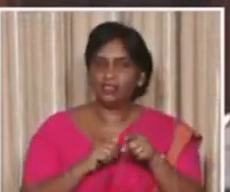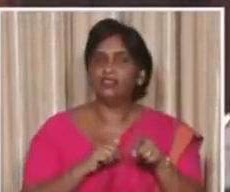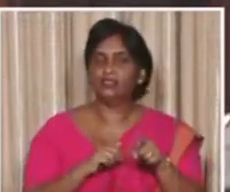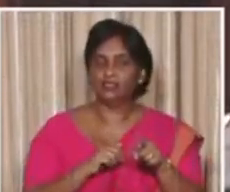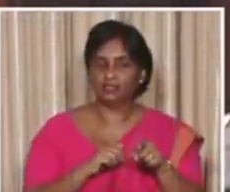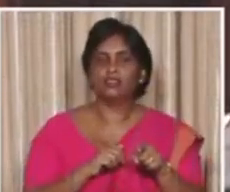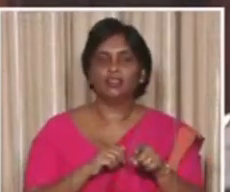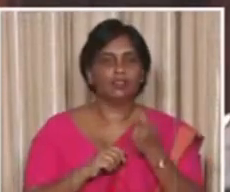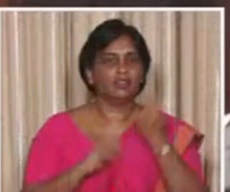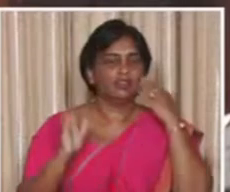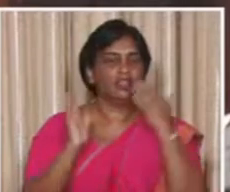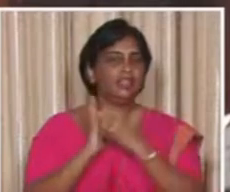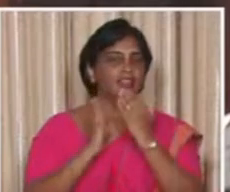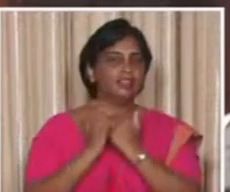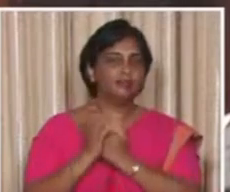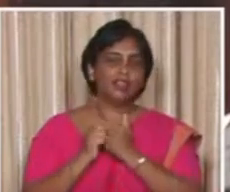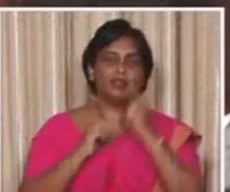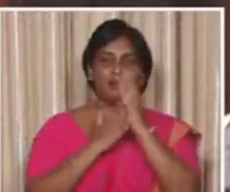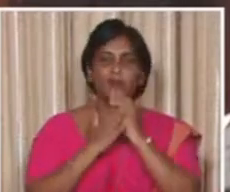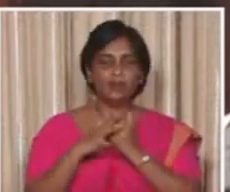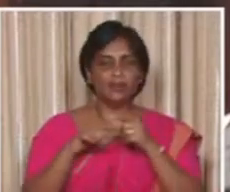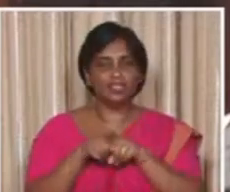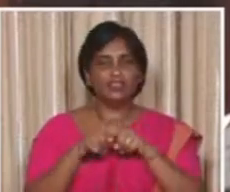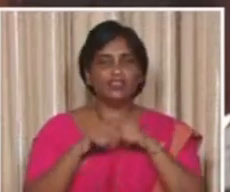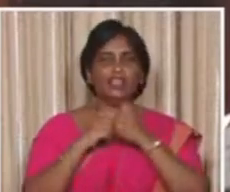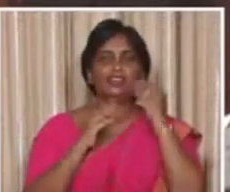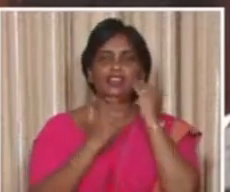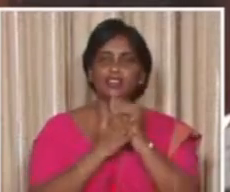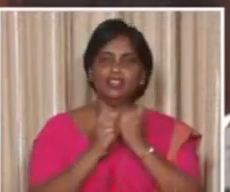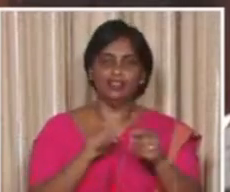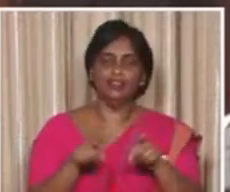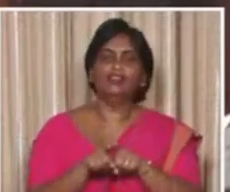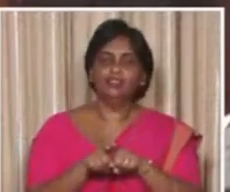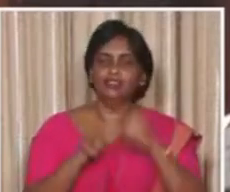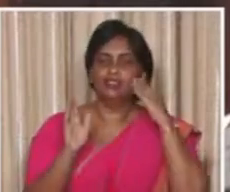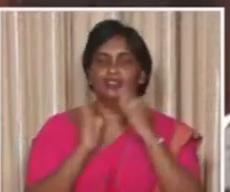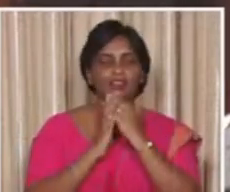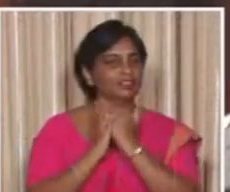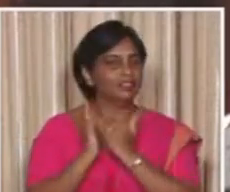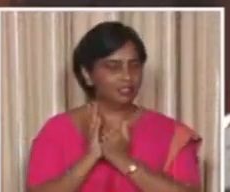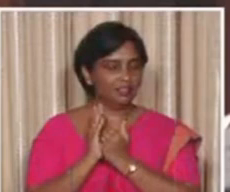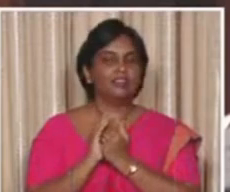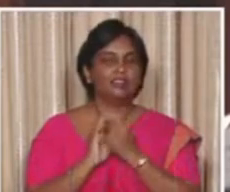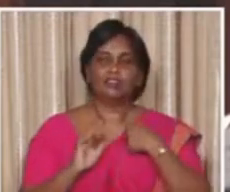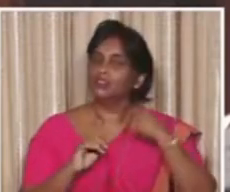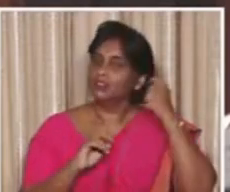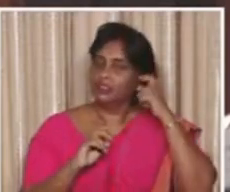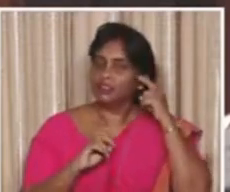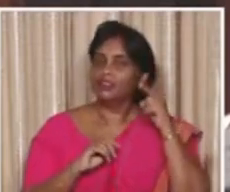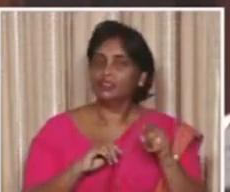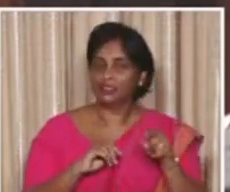வருடம் 2023 ஆண்டுக்கான வரவு செலவு திட்ட விவாதம் நடந்த பொழுது நாங்கள் அந்த நேரத்திலே நான் நிற்கின்றேன், நாங்கள் தமிழ்